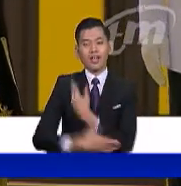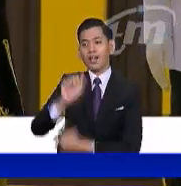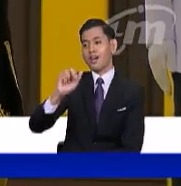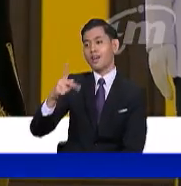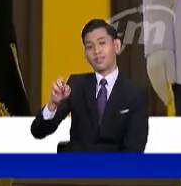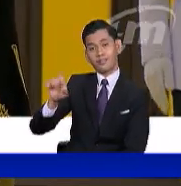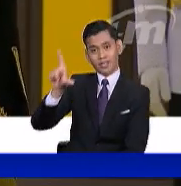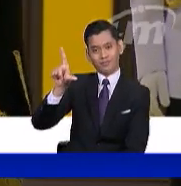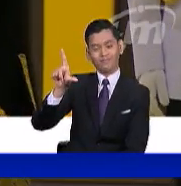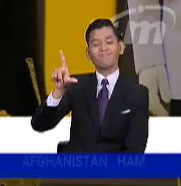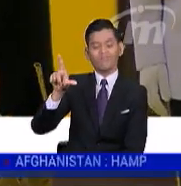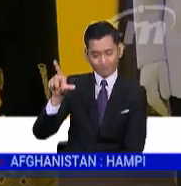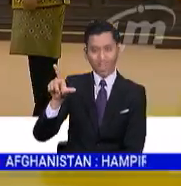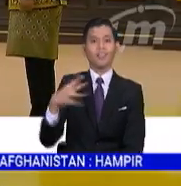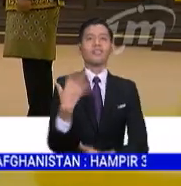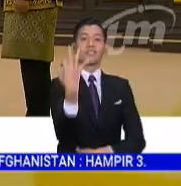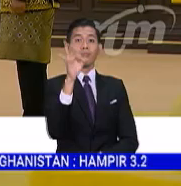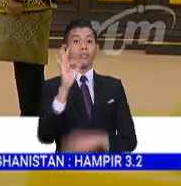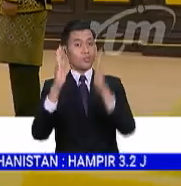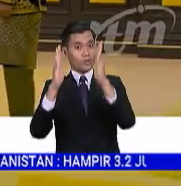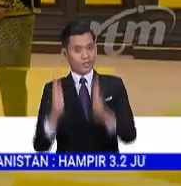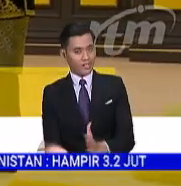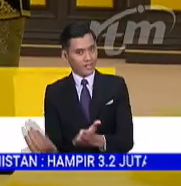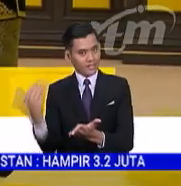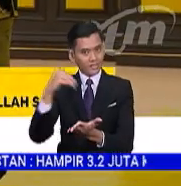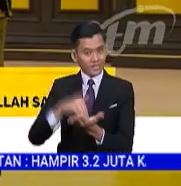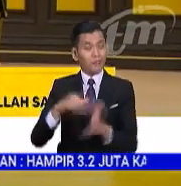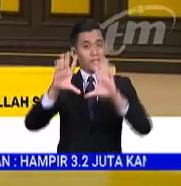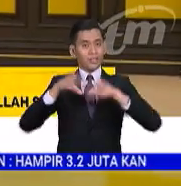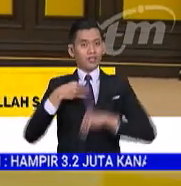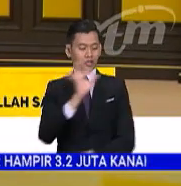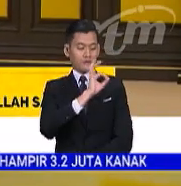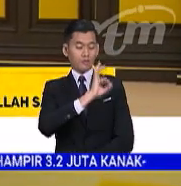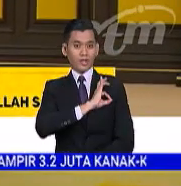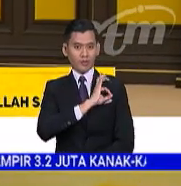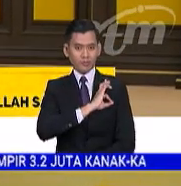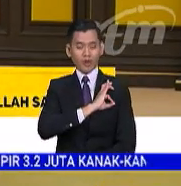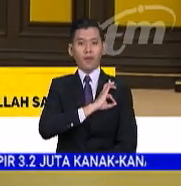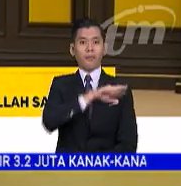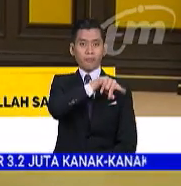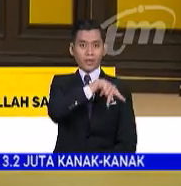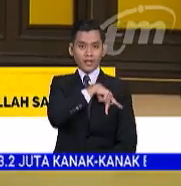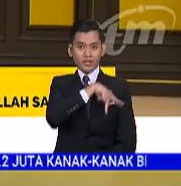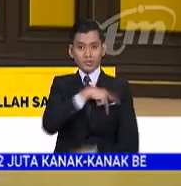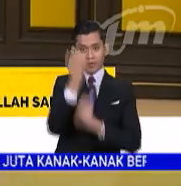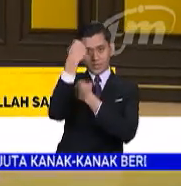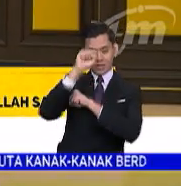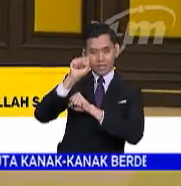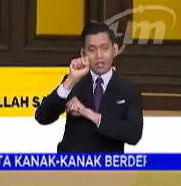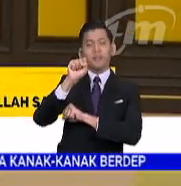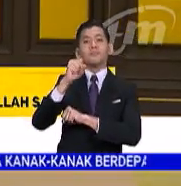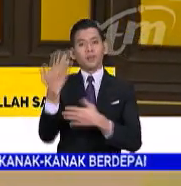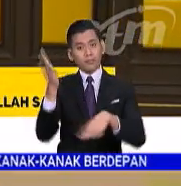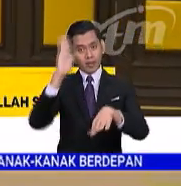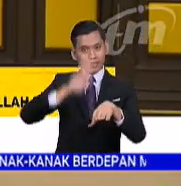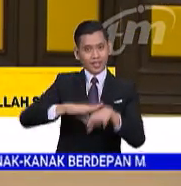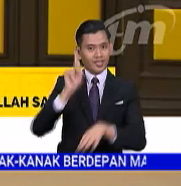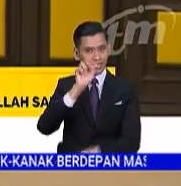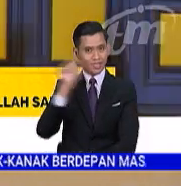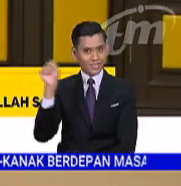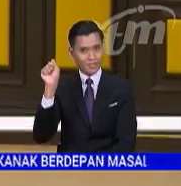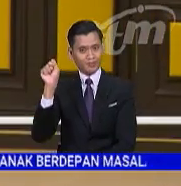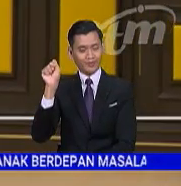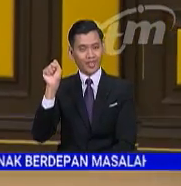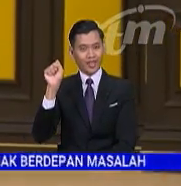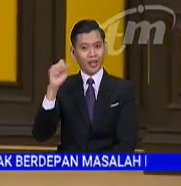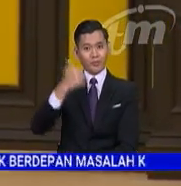Abdullah Sani. 19 lagi individu dianugerahkan Darjah Panglima Setia Mahkota yang turut membawa gelaran Tan Sri.